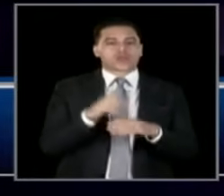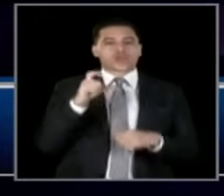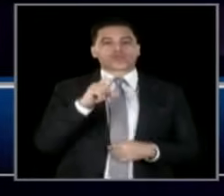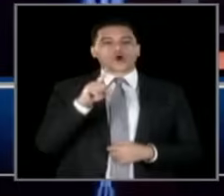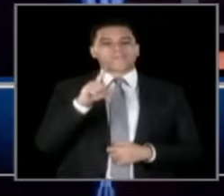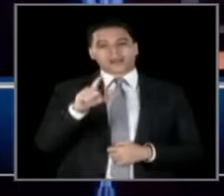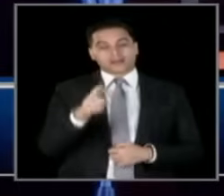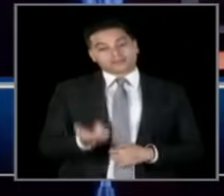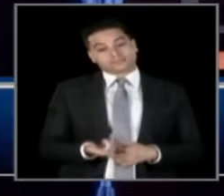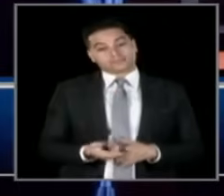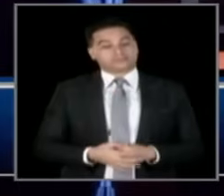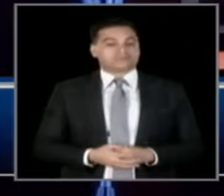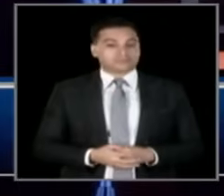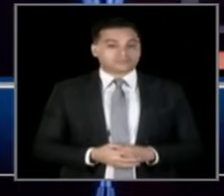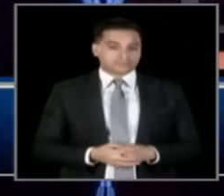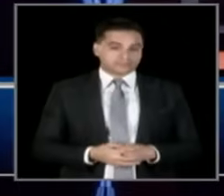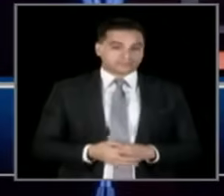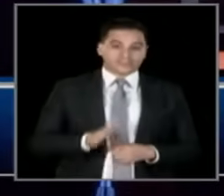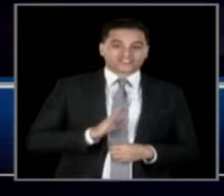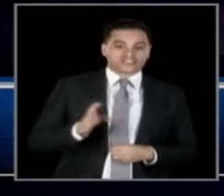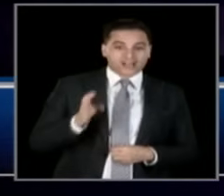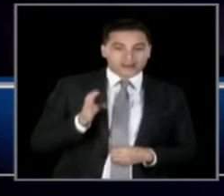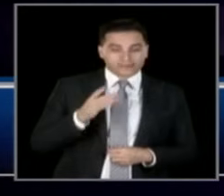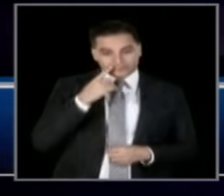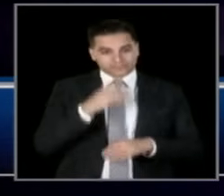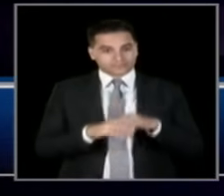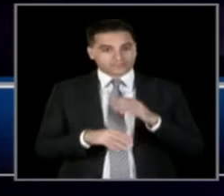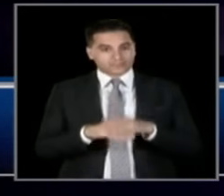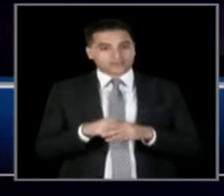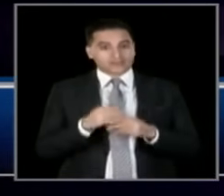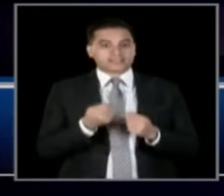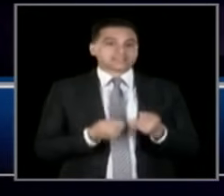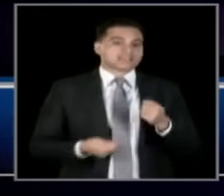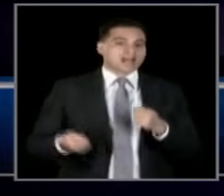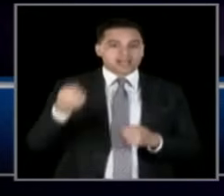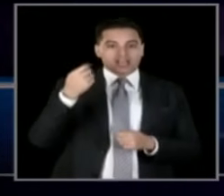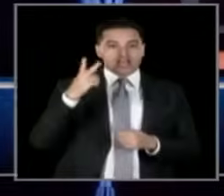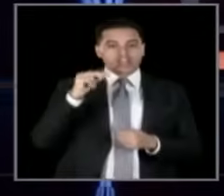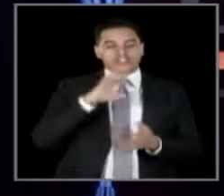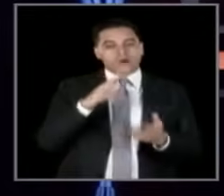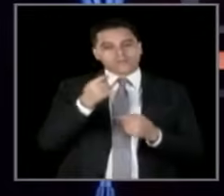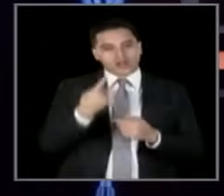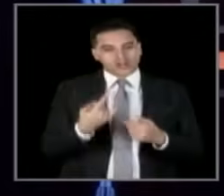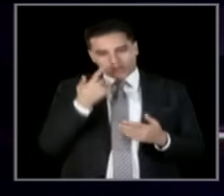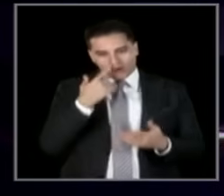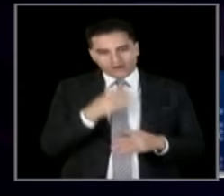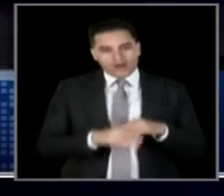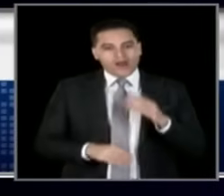إجابة؟ ما فيش إجابة زائد 20 أو ناقص